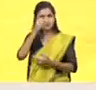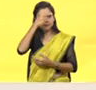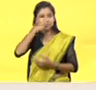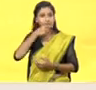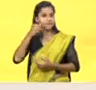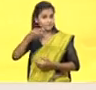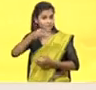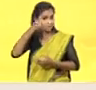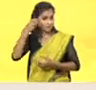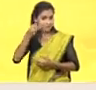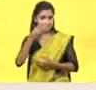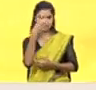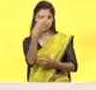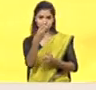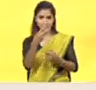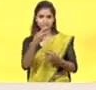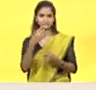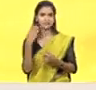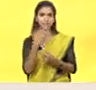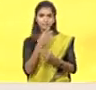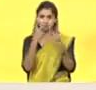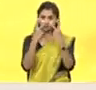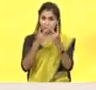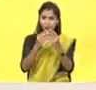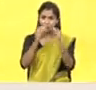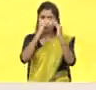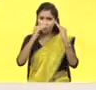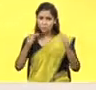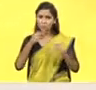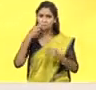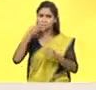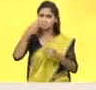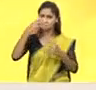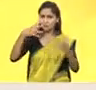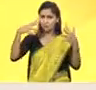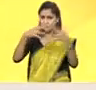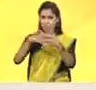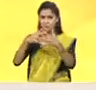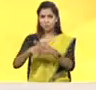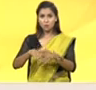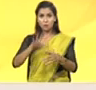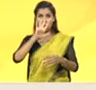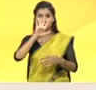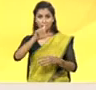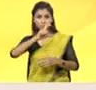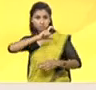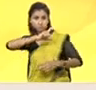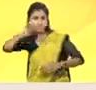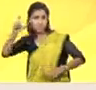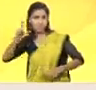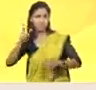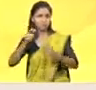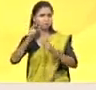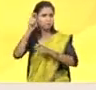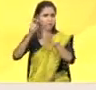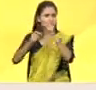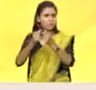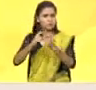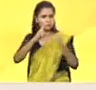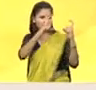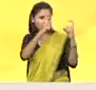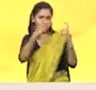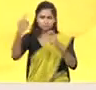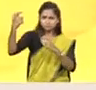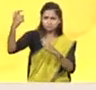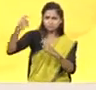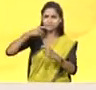3 रंग दिखाई दिए। हर घर तिरंगा वेबसाइट पर 5 करोड़ से ज्यादा सेल्फी भी पोस्ट